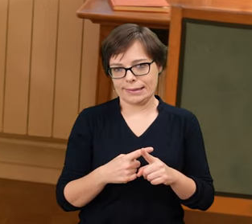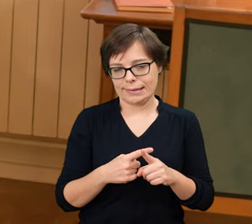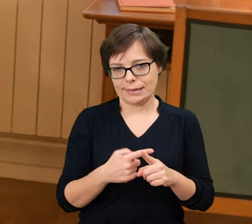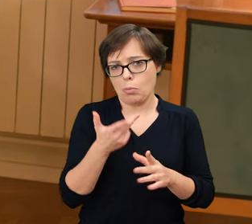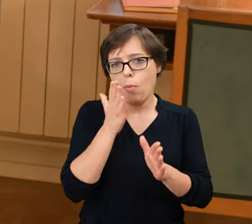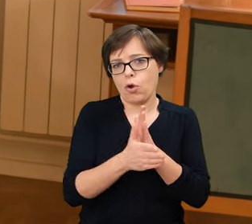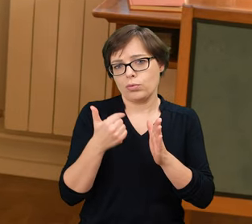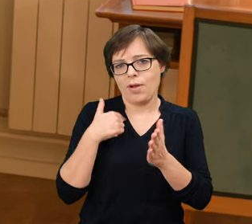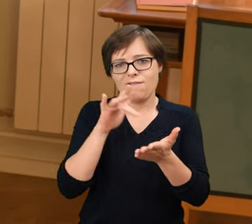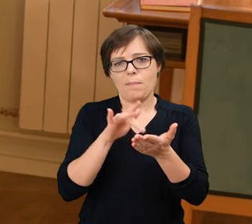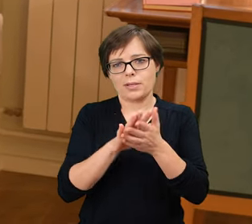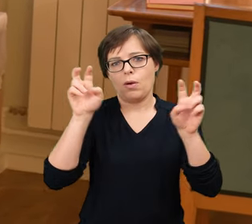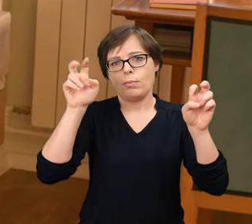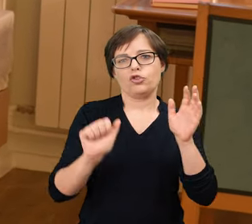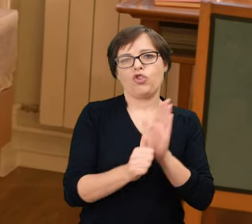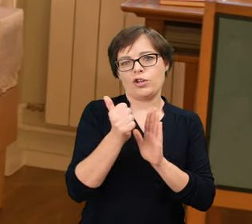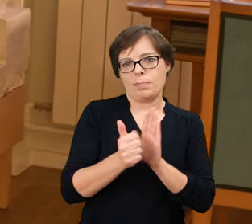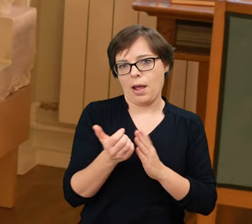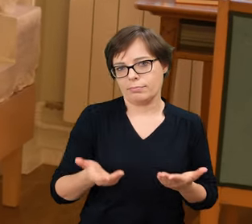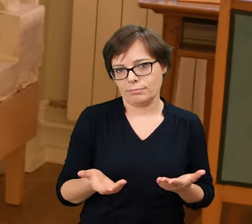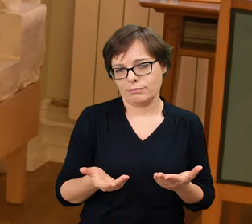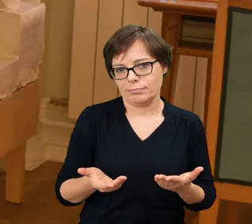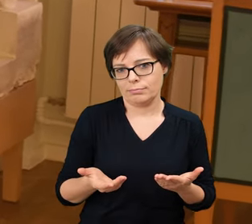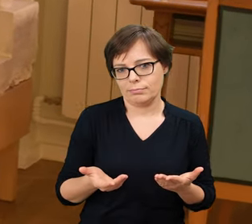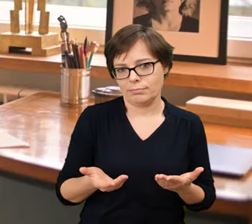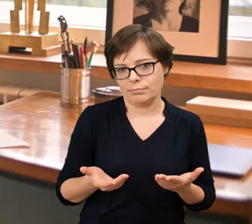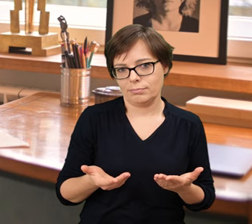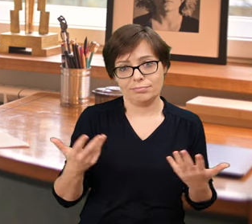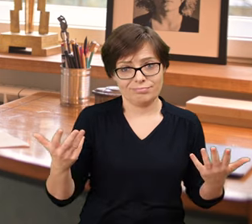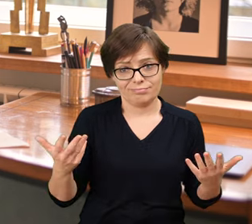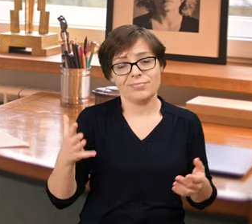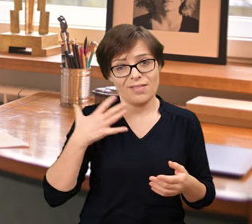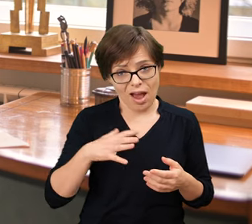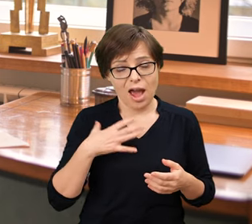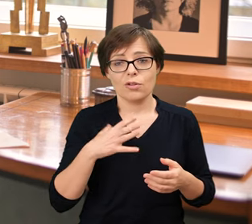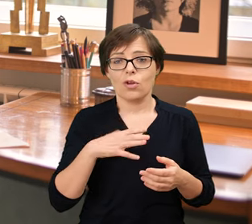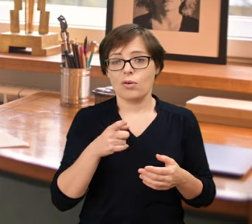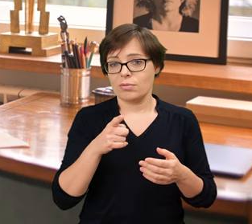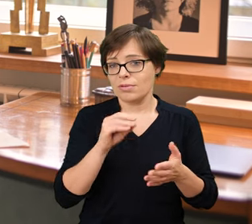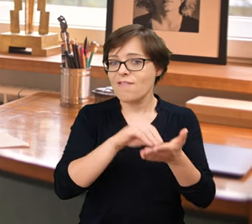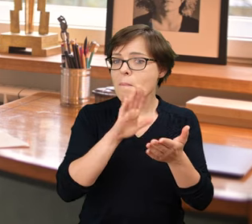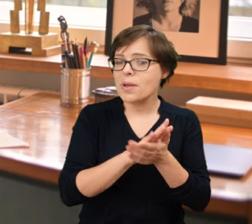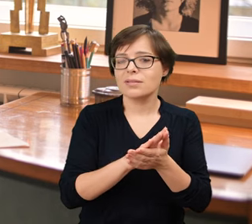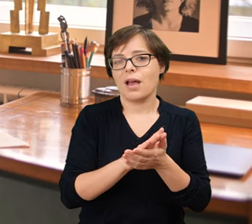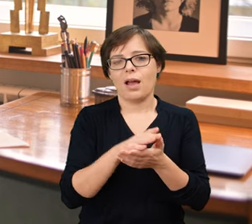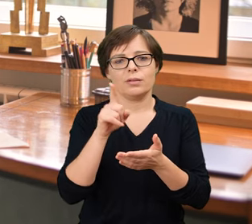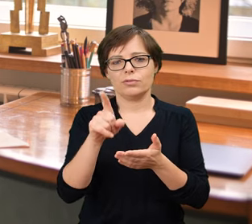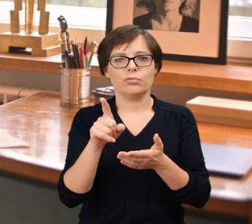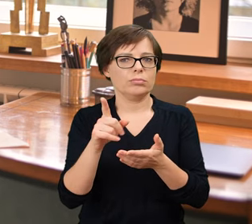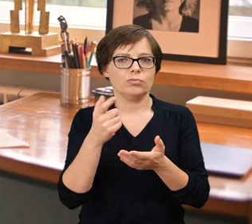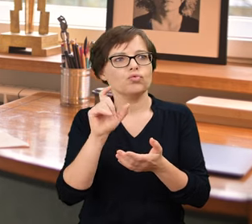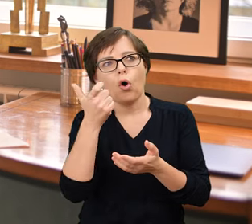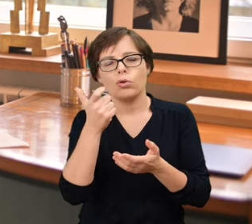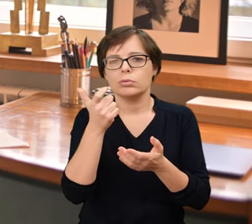Wpisałem hasło rzeźba. Polecam wpisywanie różnych dziwnych haseł na